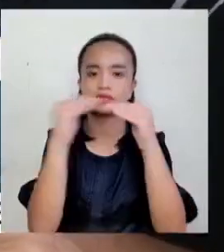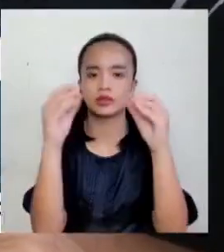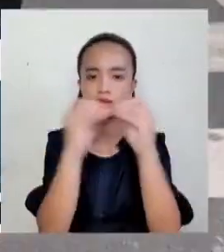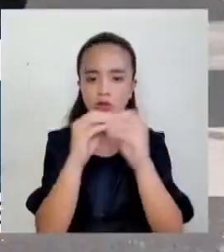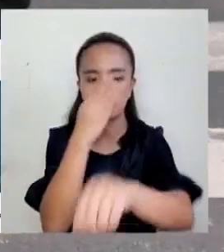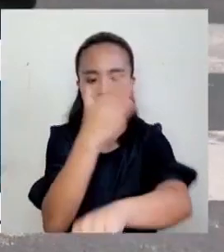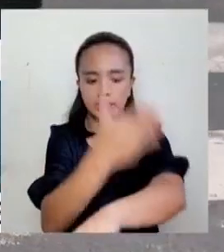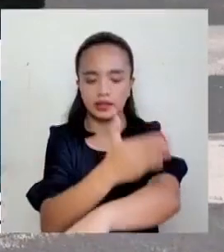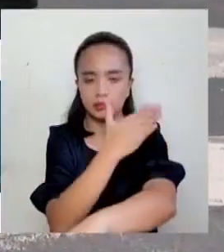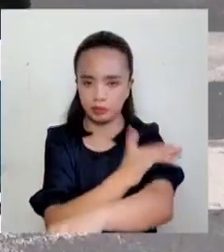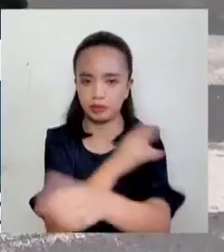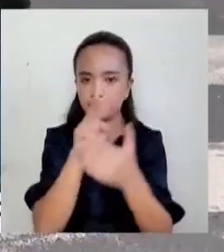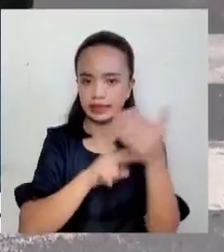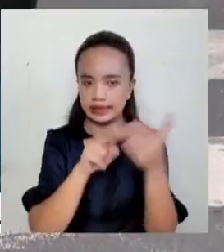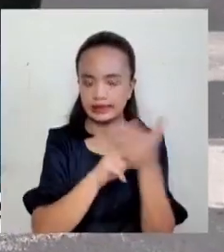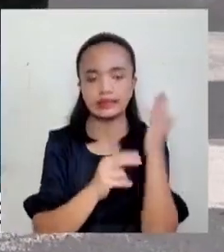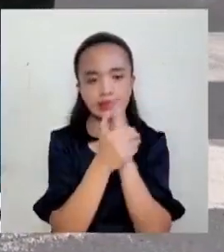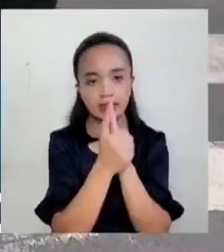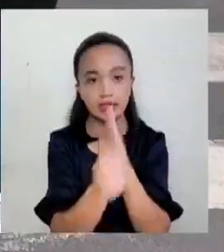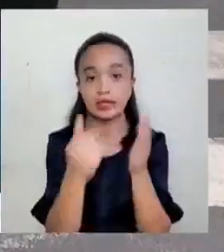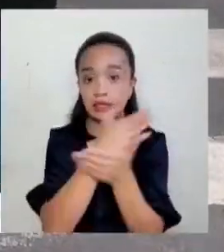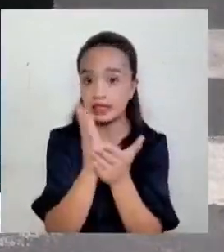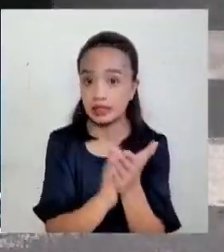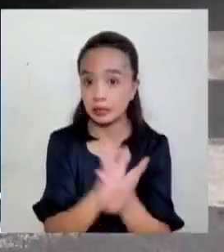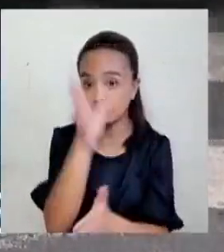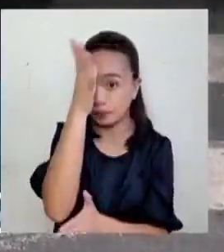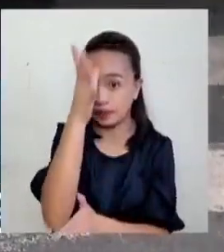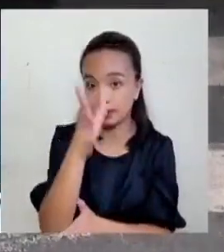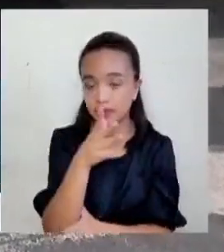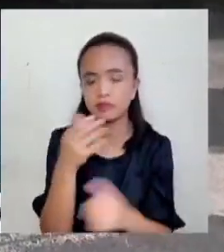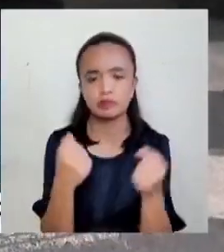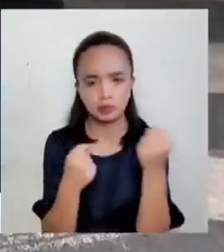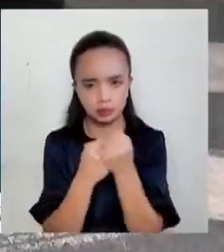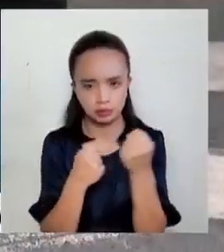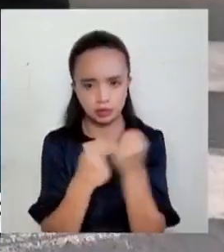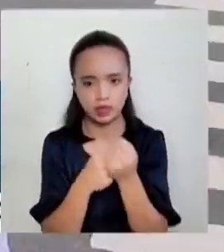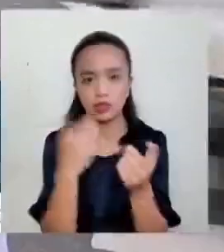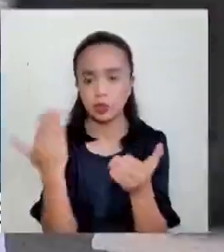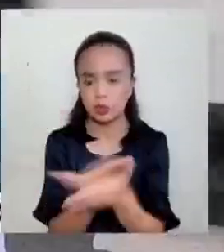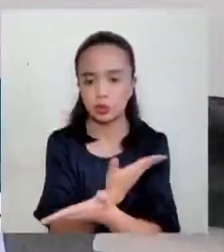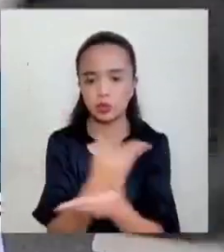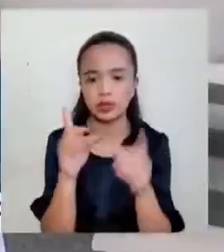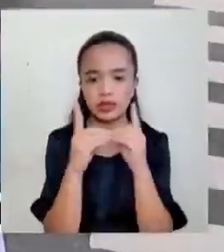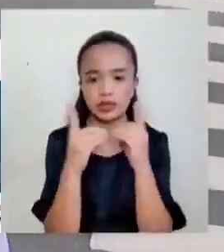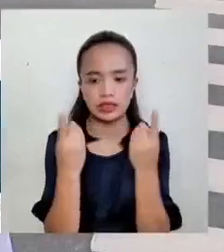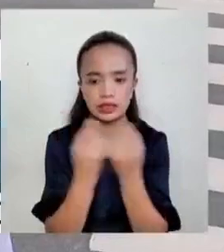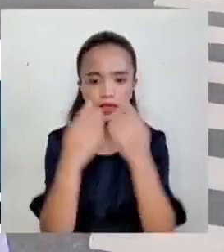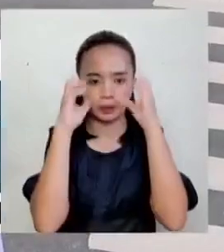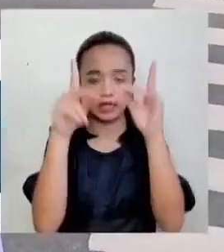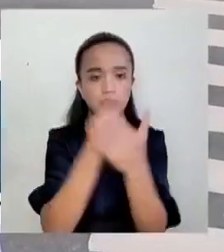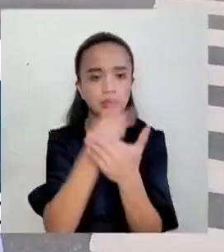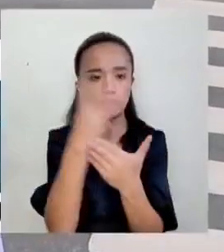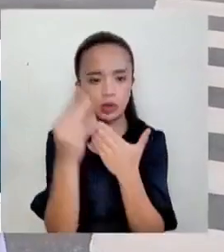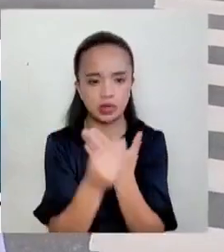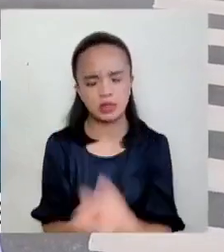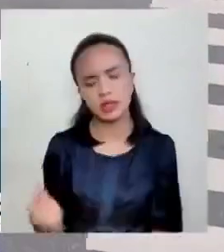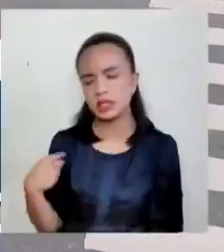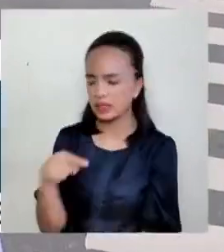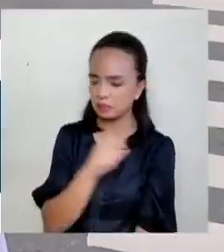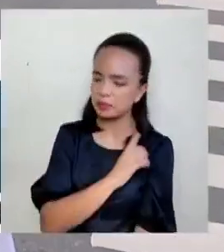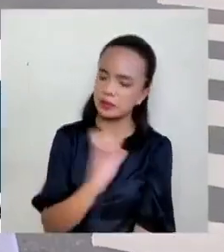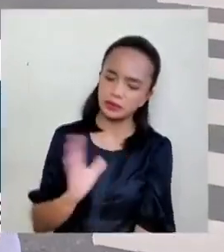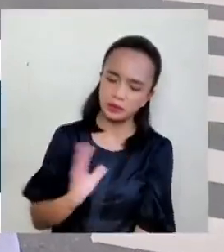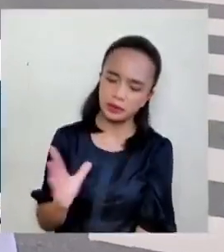reading skills. Some parents expressed support for the new DepEd program. Sa amin kasi mas okay kung sa teacher